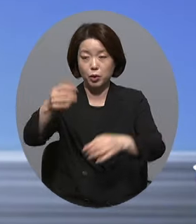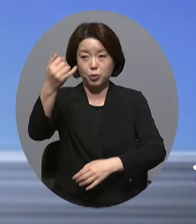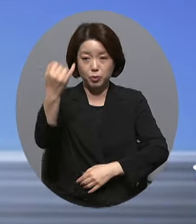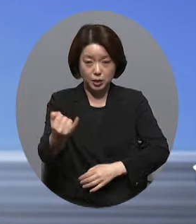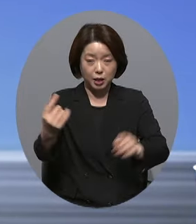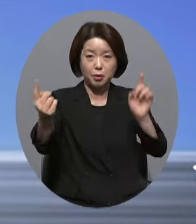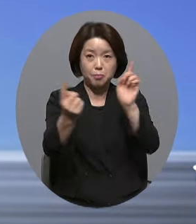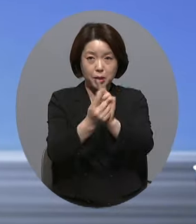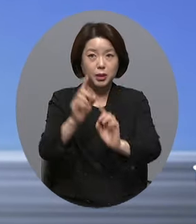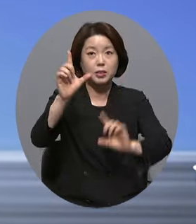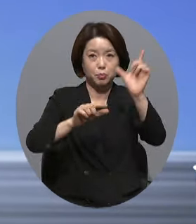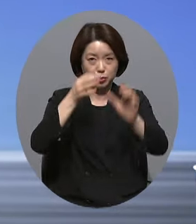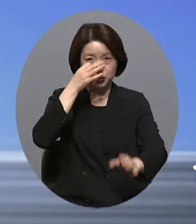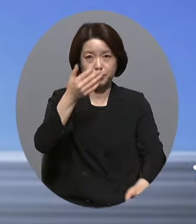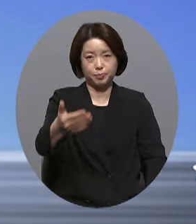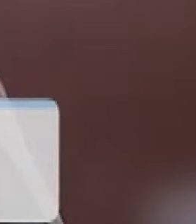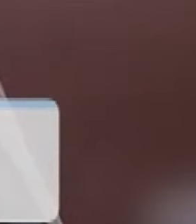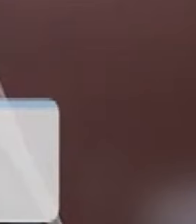장면 다시 한번 보시겠습니다.